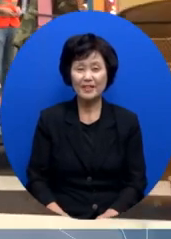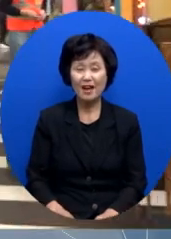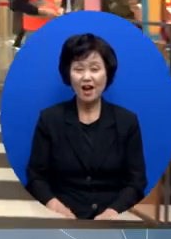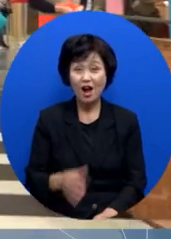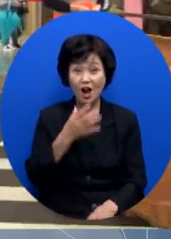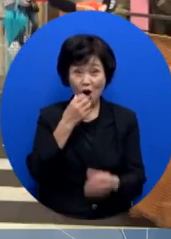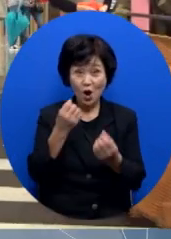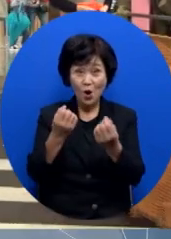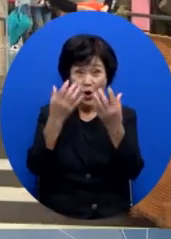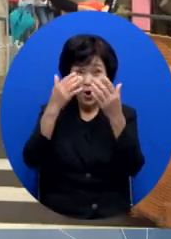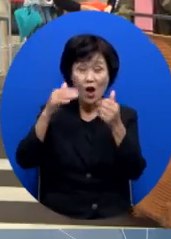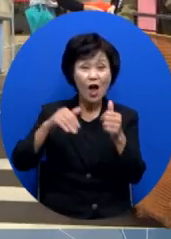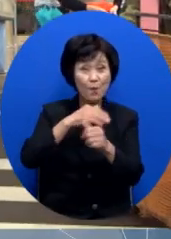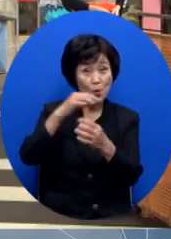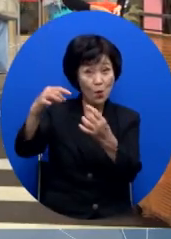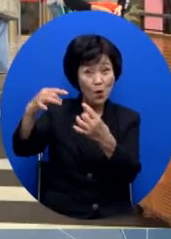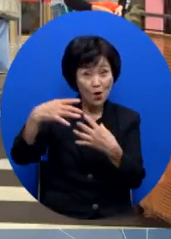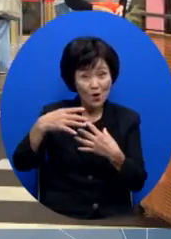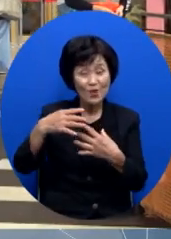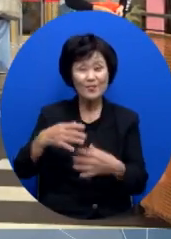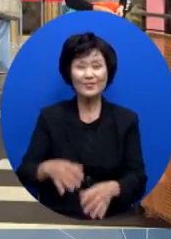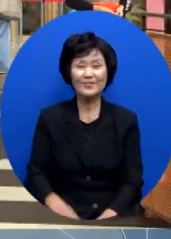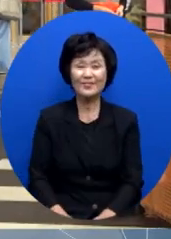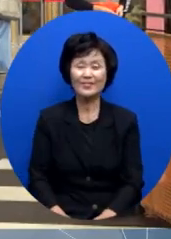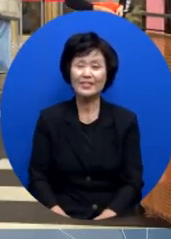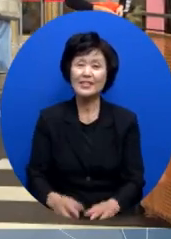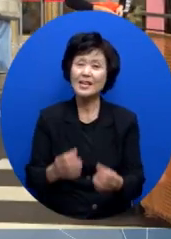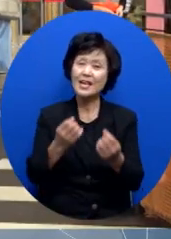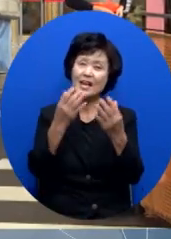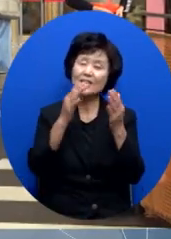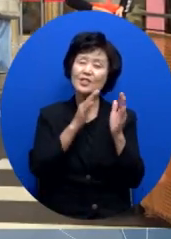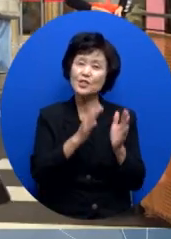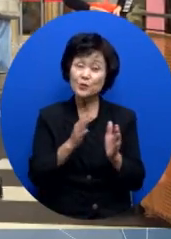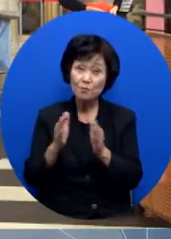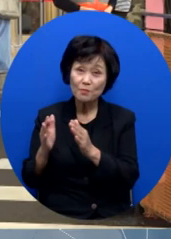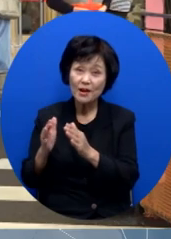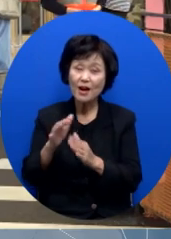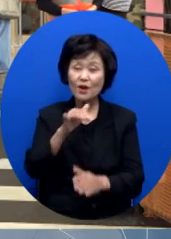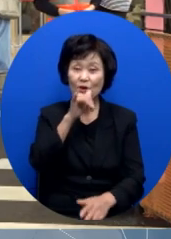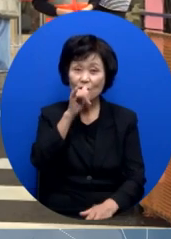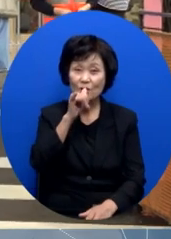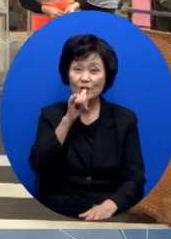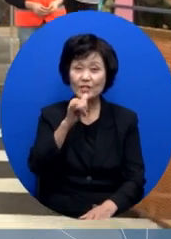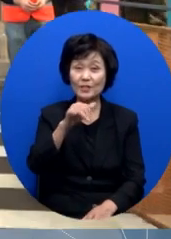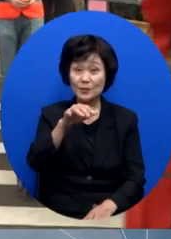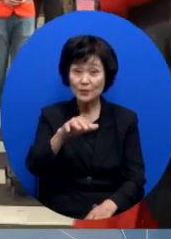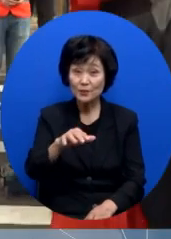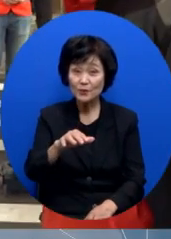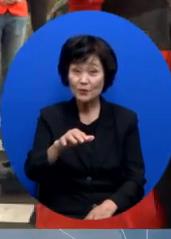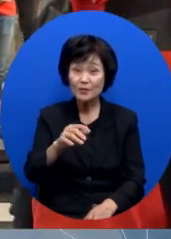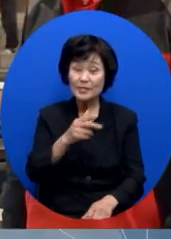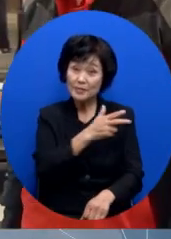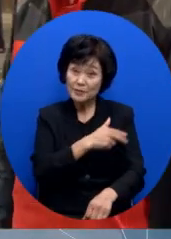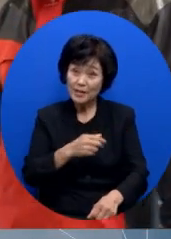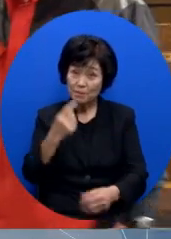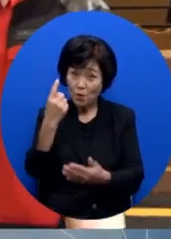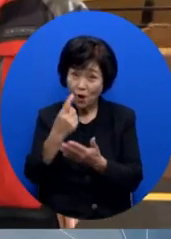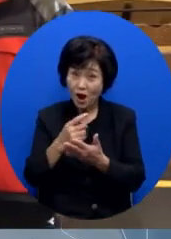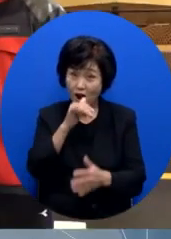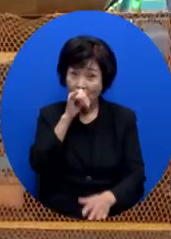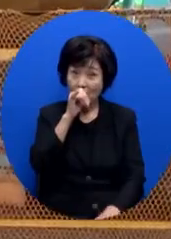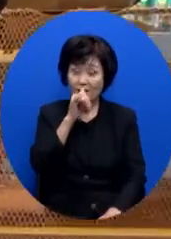축제 분위기가 물씬 풍기는 것 같습니다. 이번 행사를 준비한 집사님께서 현장에 나와 계시다고요?